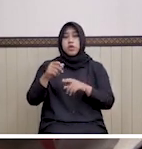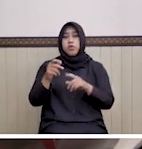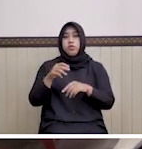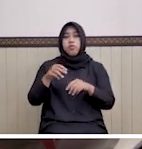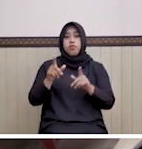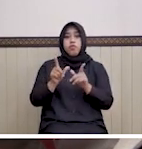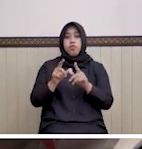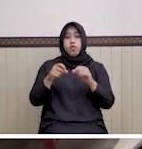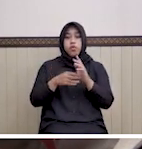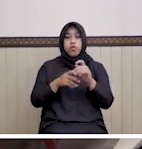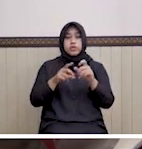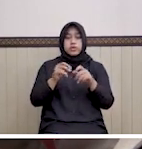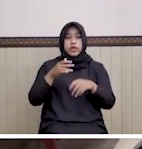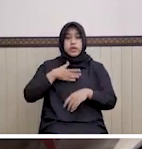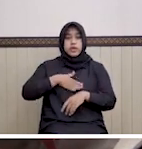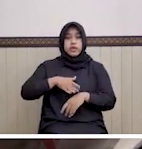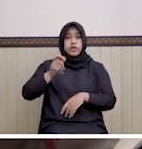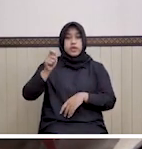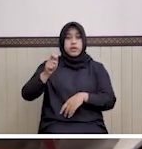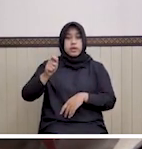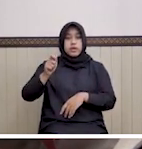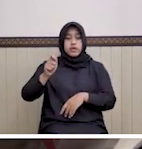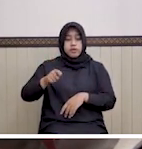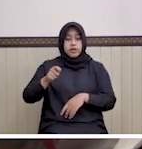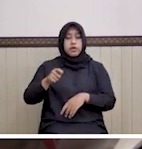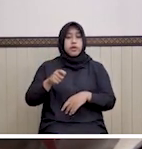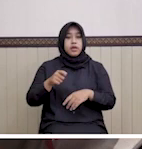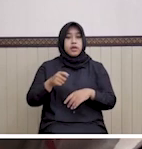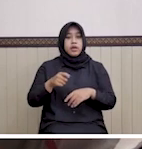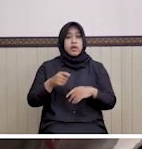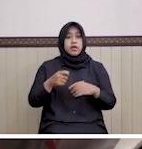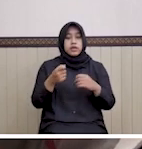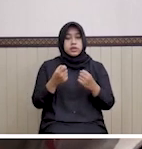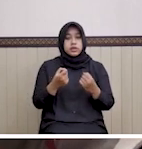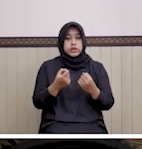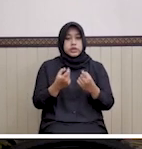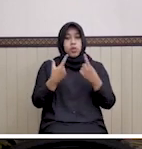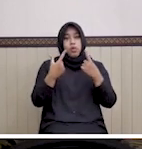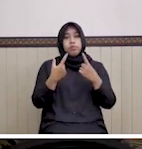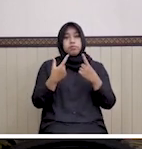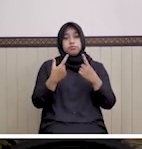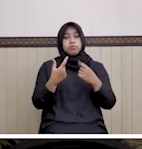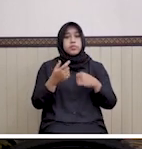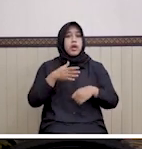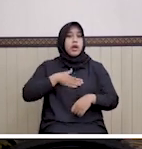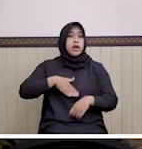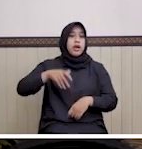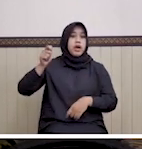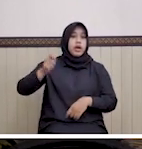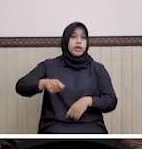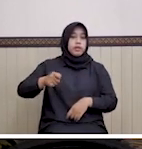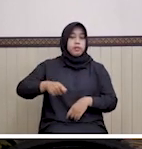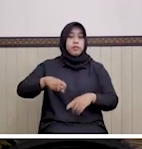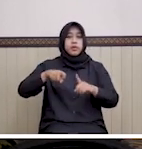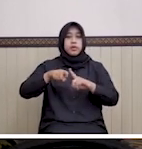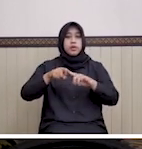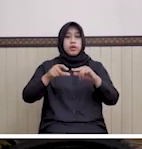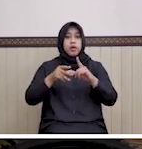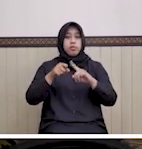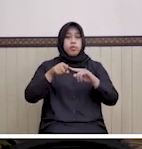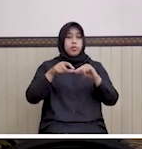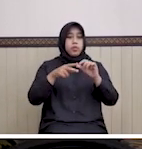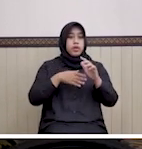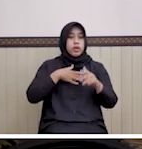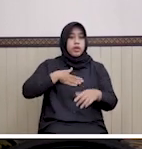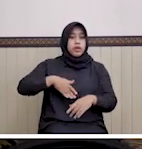majelis hakim di PN nosari itu dikabulkan oleh Hakim ngelihat game cuman ada